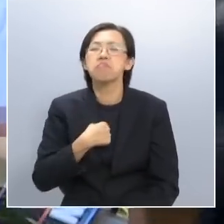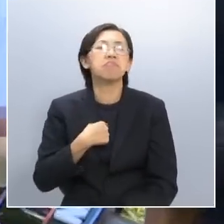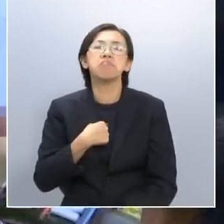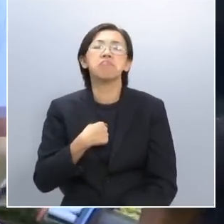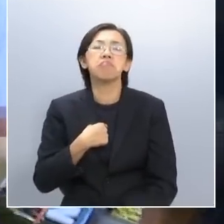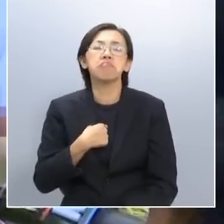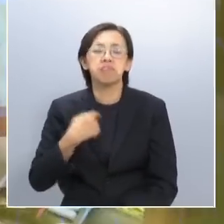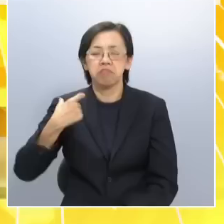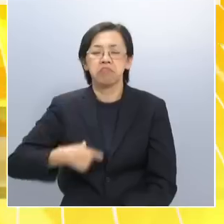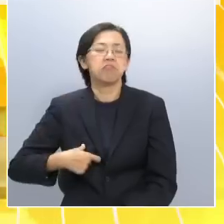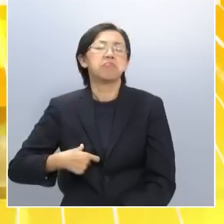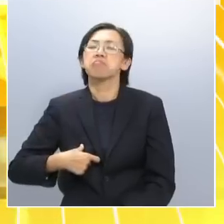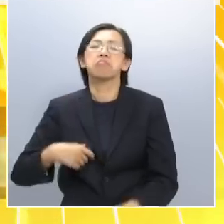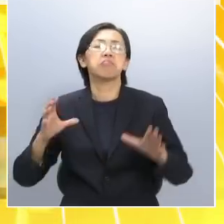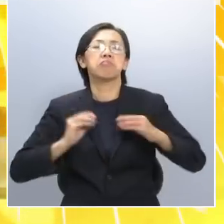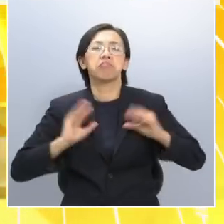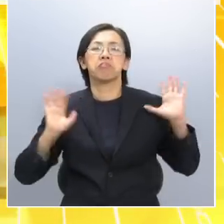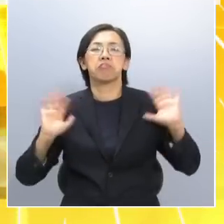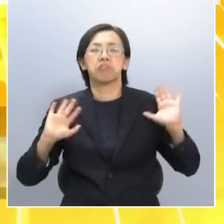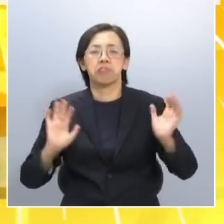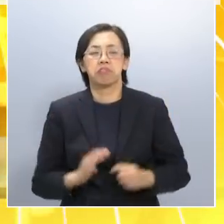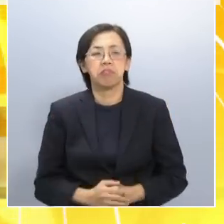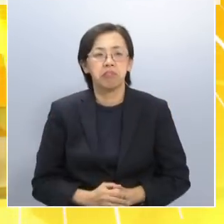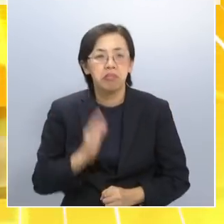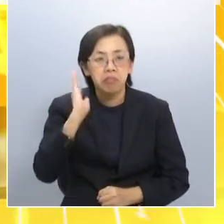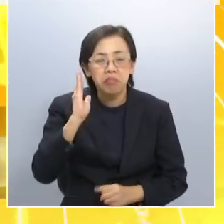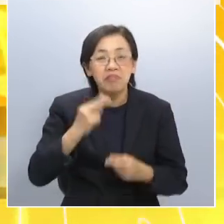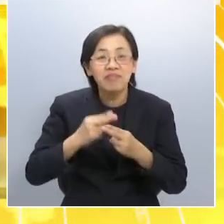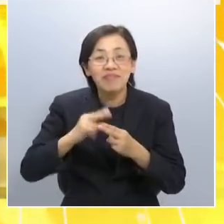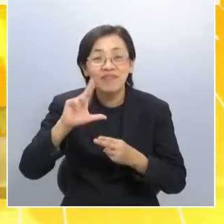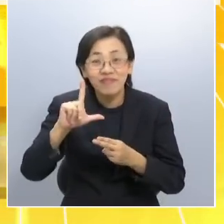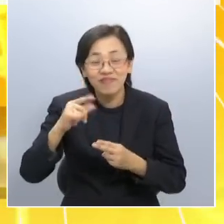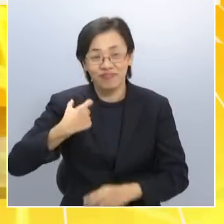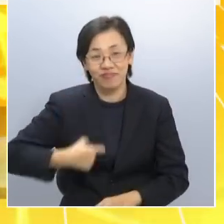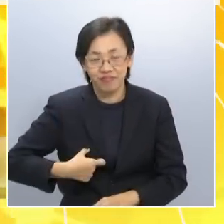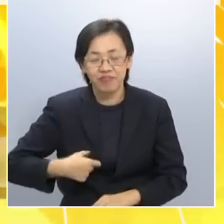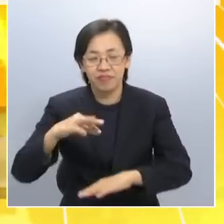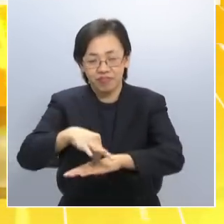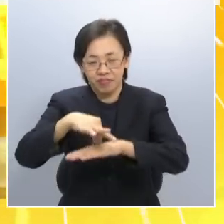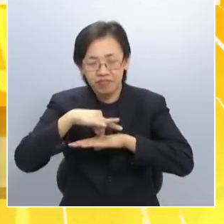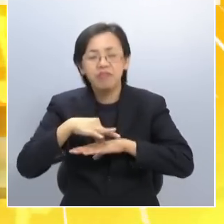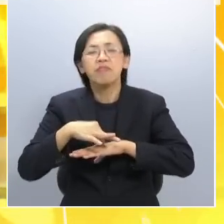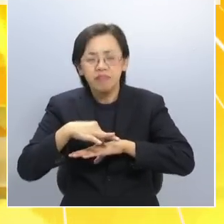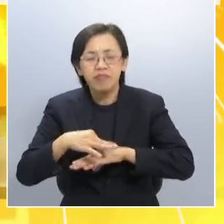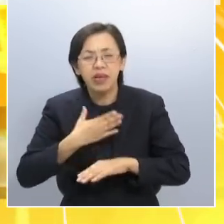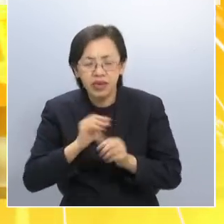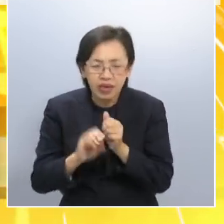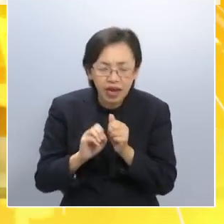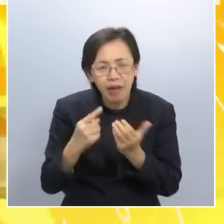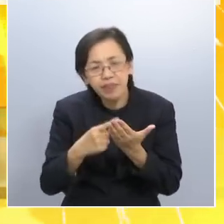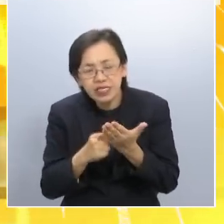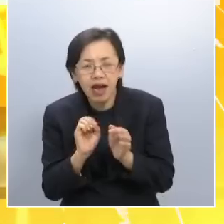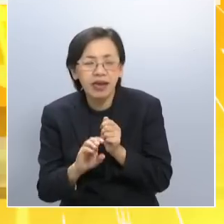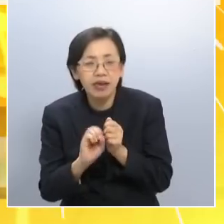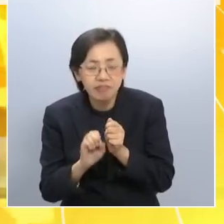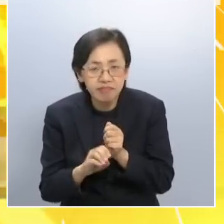ทนายความให้ ค่ะ คุณชินคุปนี่บอกว่ายังไง คือ แอมแต่งตั้งเพื่อขอคำปรึกษาในเรือนจำ ไม่ได้เป็นทนาย